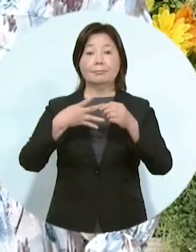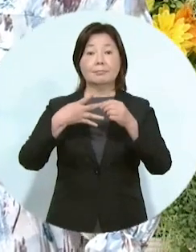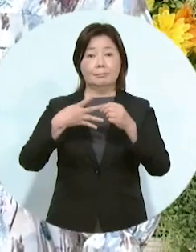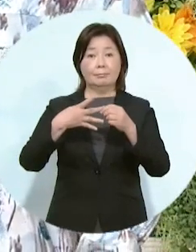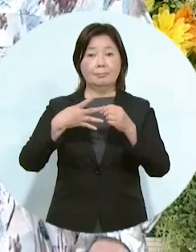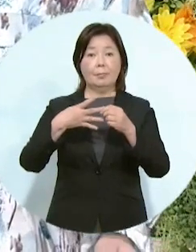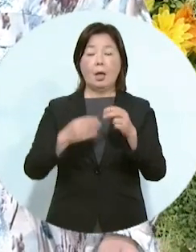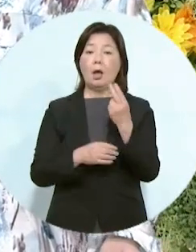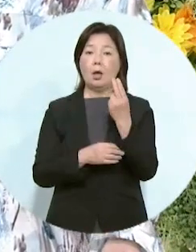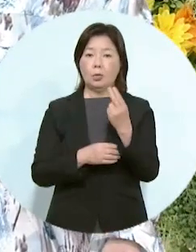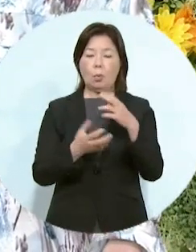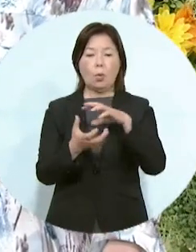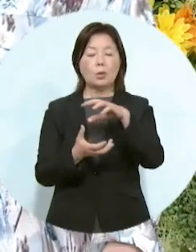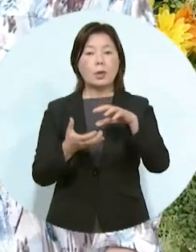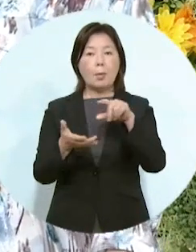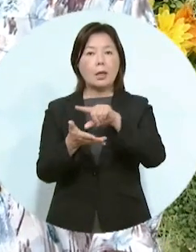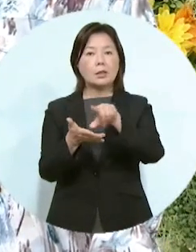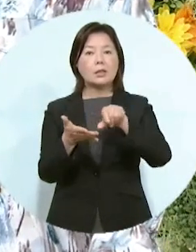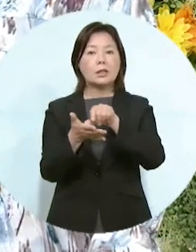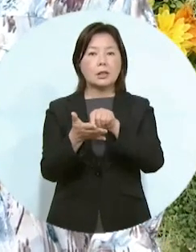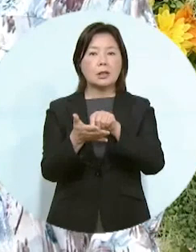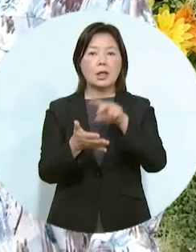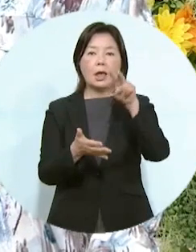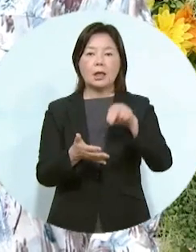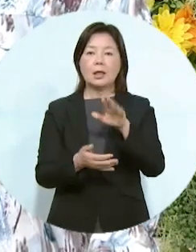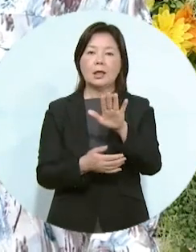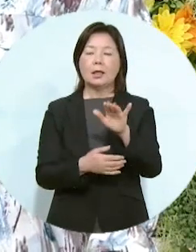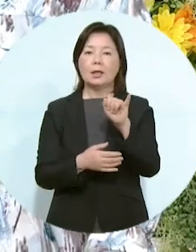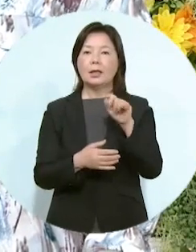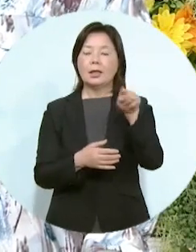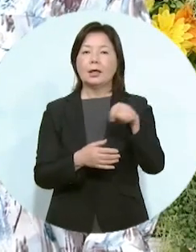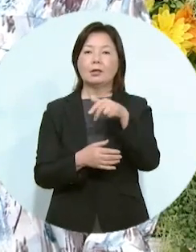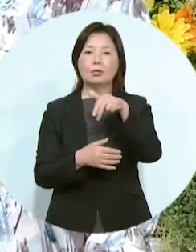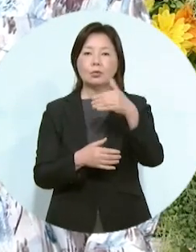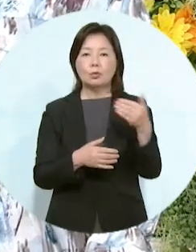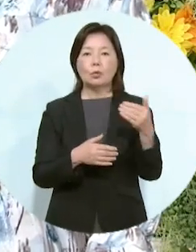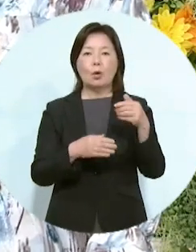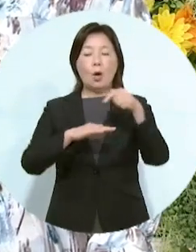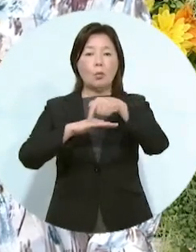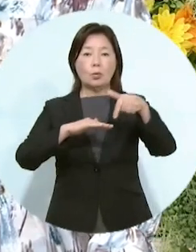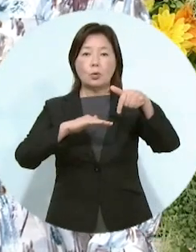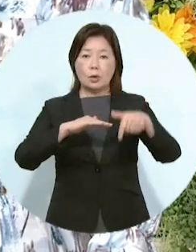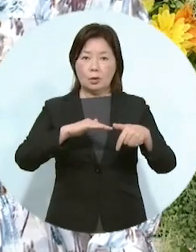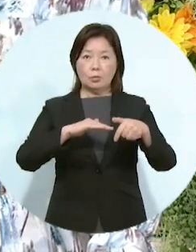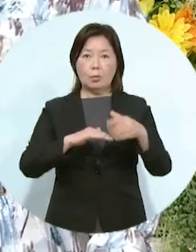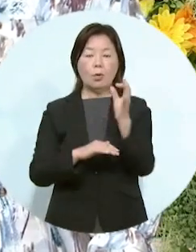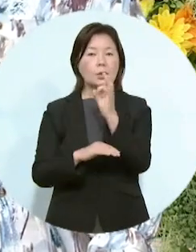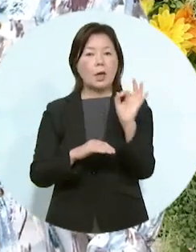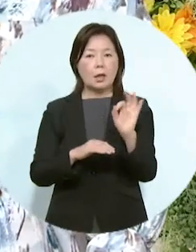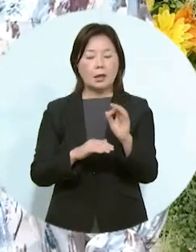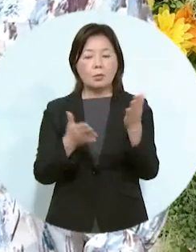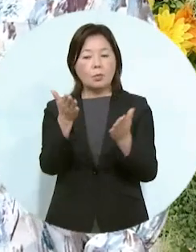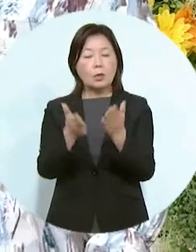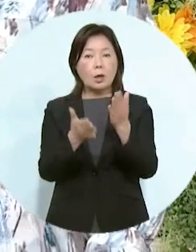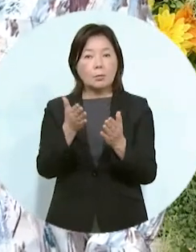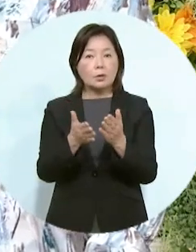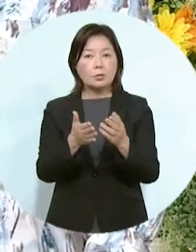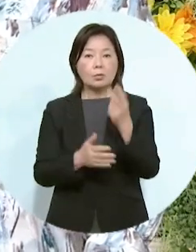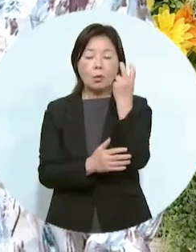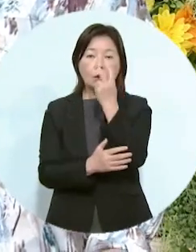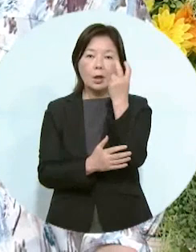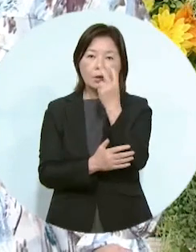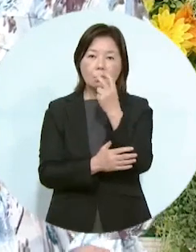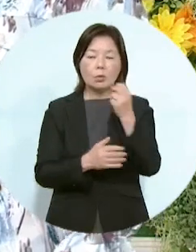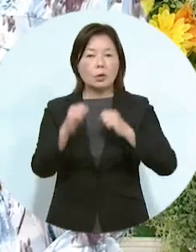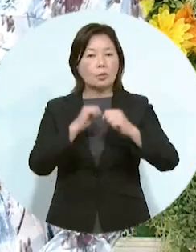都は多摩地域でのリーディングプロジェクトとして製品やサービスの検証に取り組む企業を募集しています。